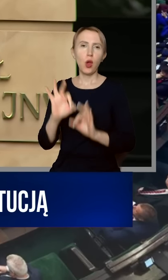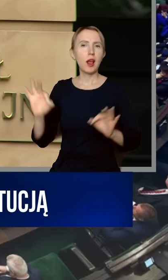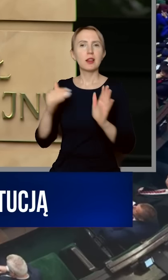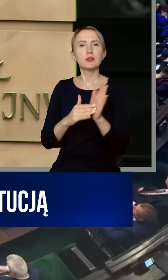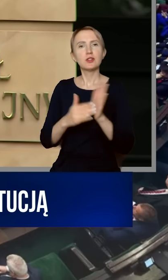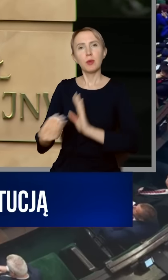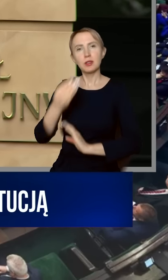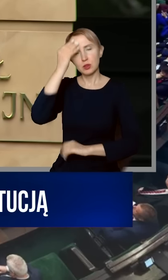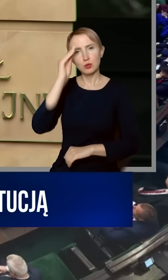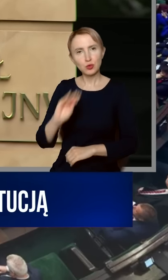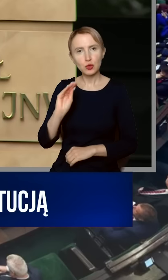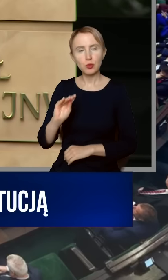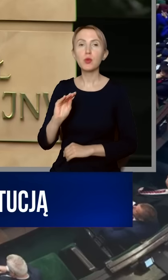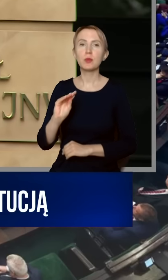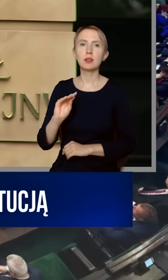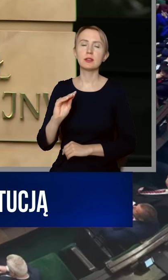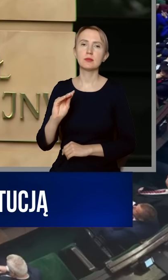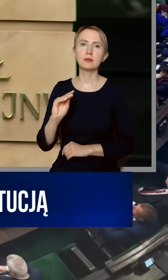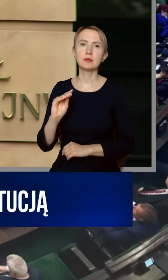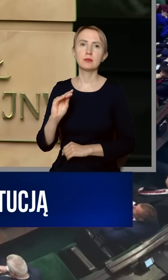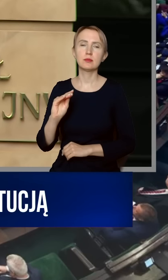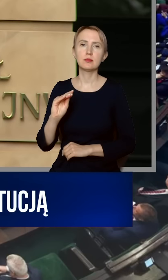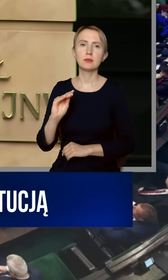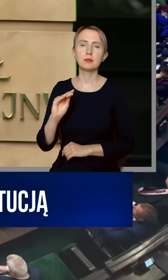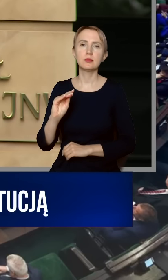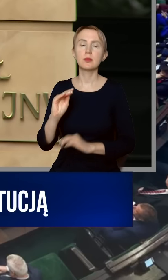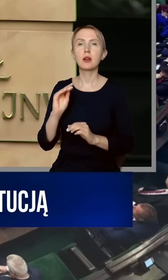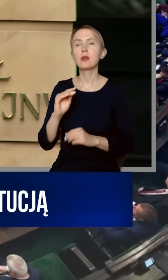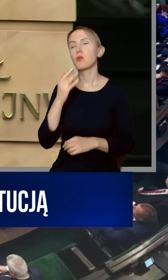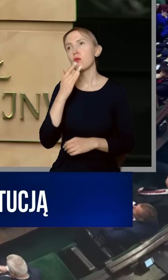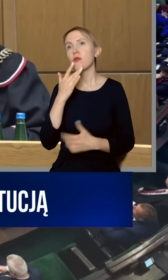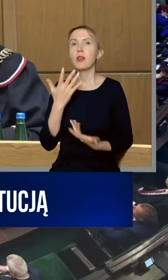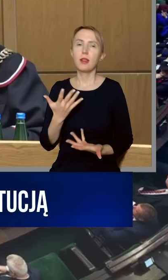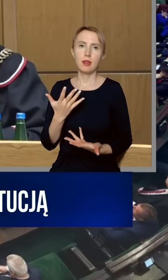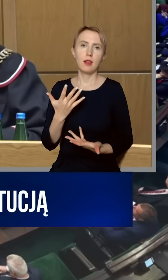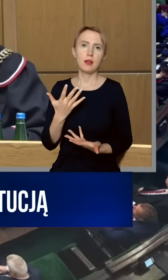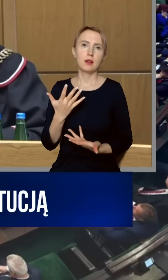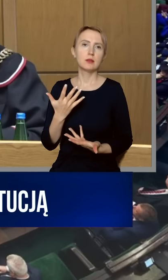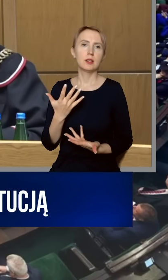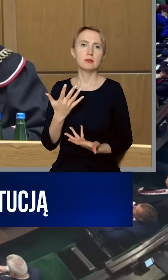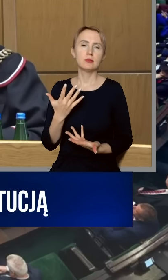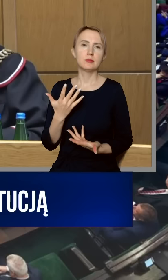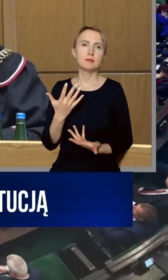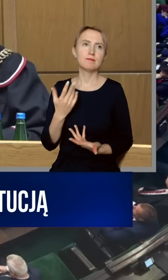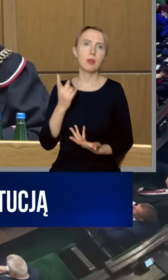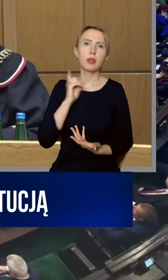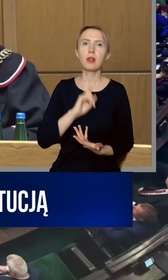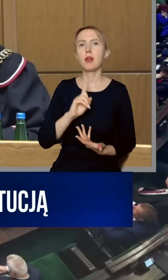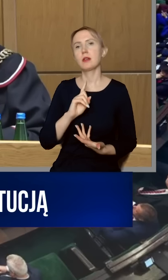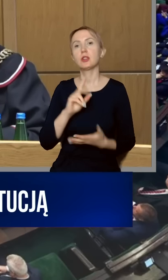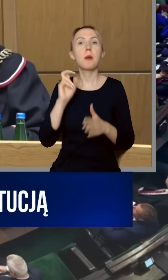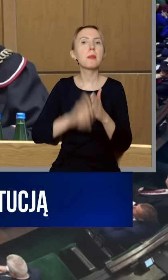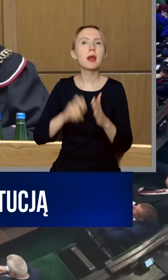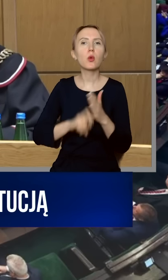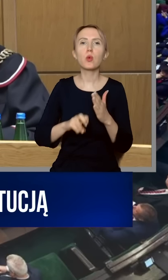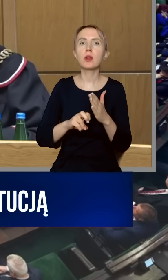przypominać, że no, powoływanie się na jakieś rzekome braki